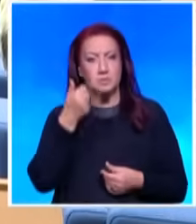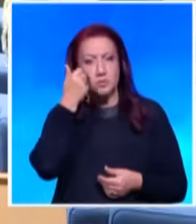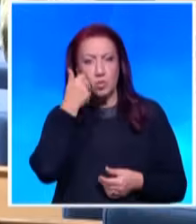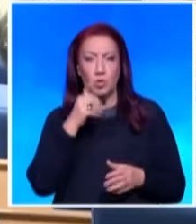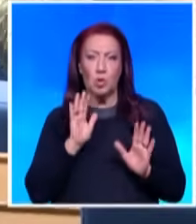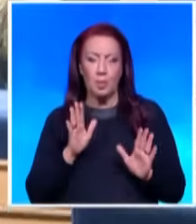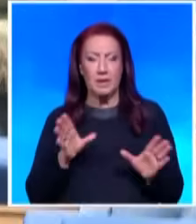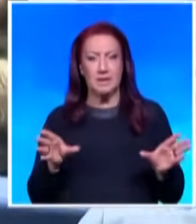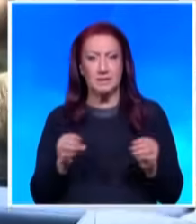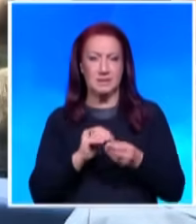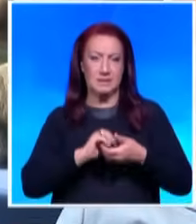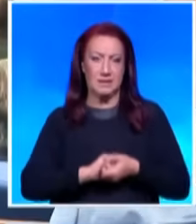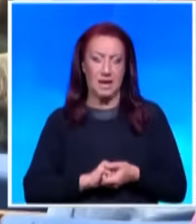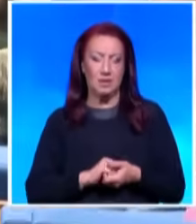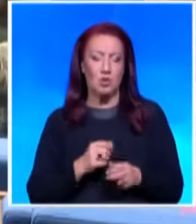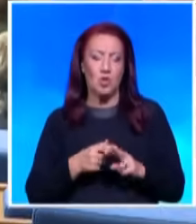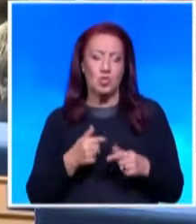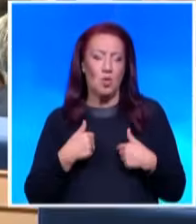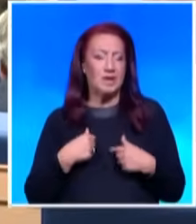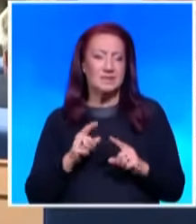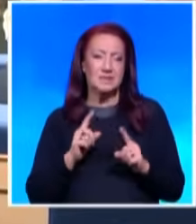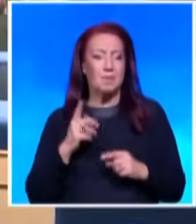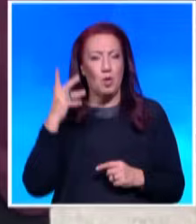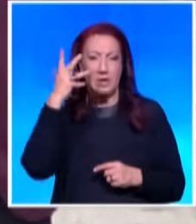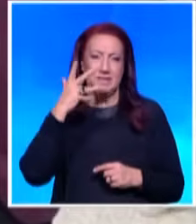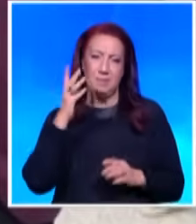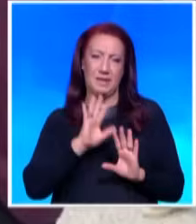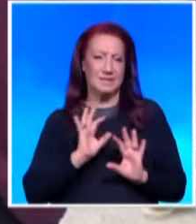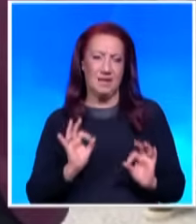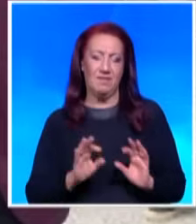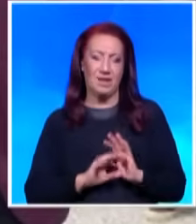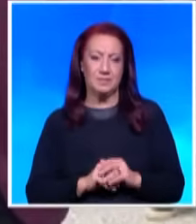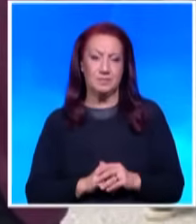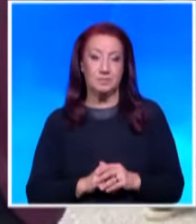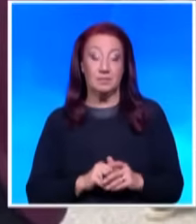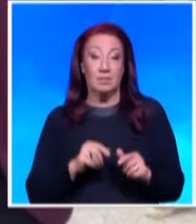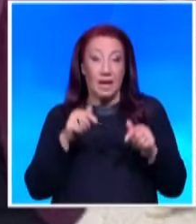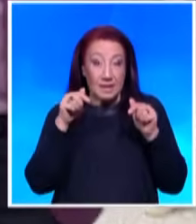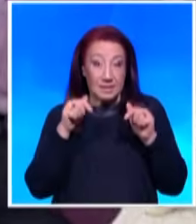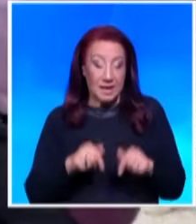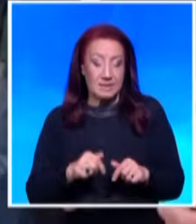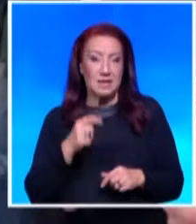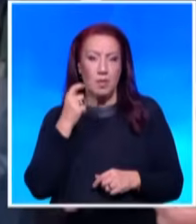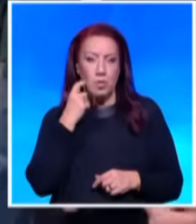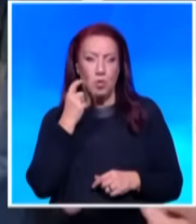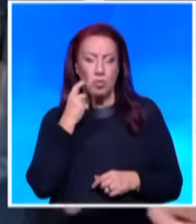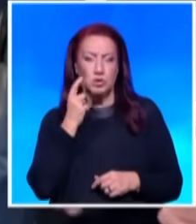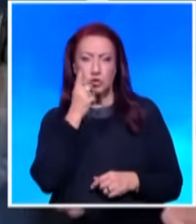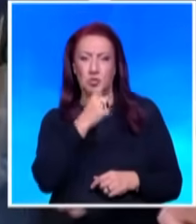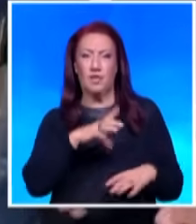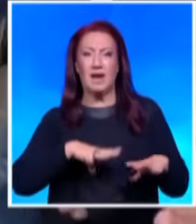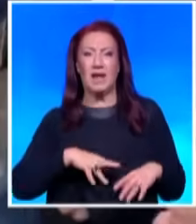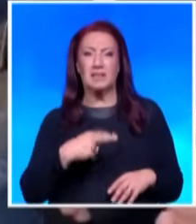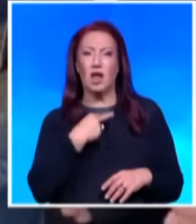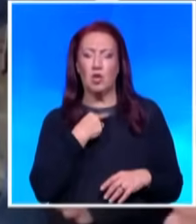мен това е трудно да си го представя как ще стане. За да се стигне до днешния ден, в който Борисов атакува от Ловеч, че